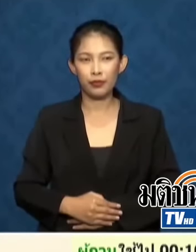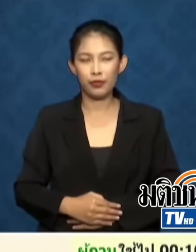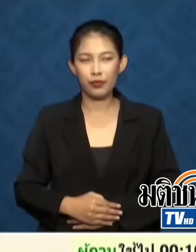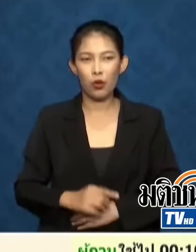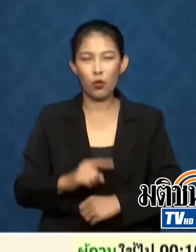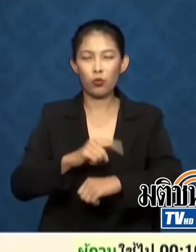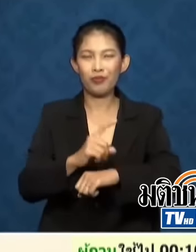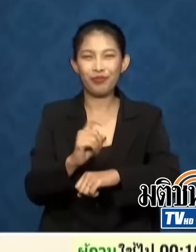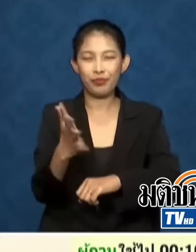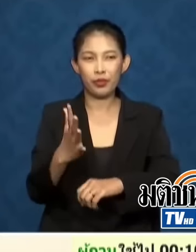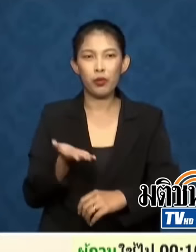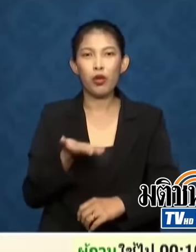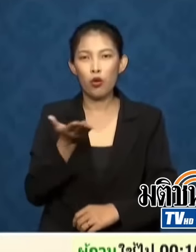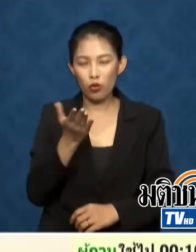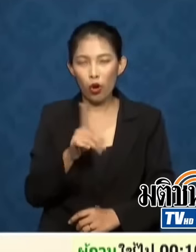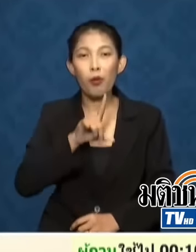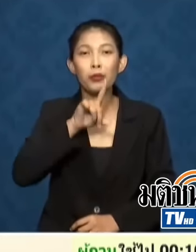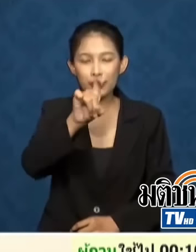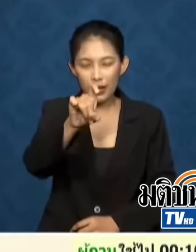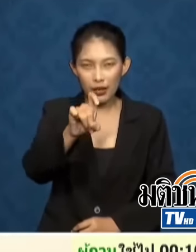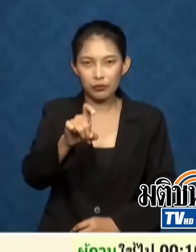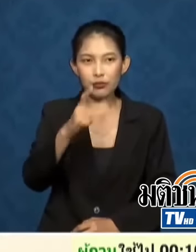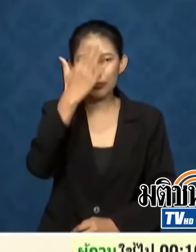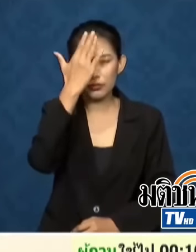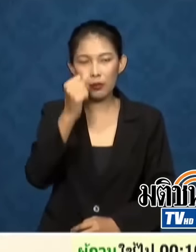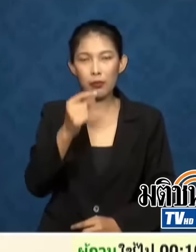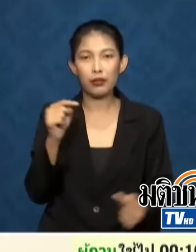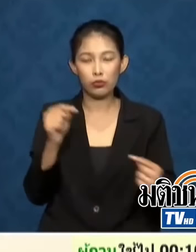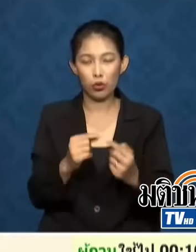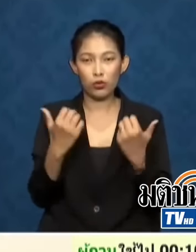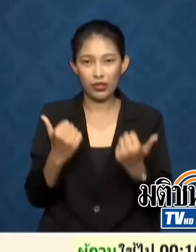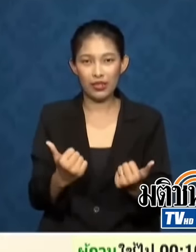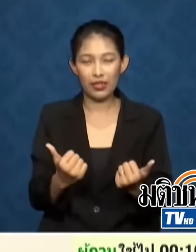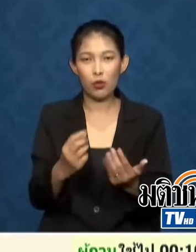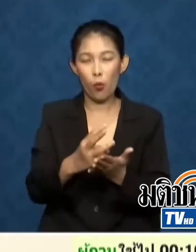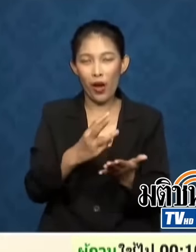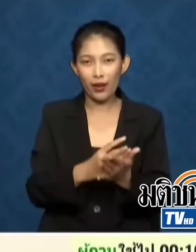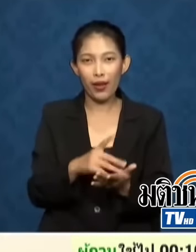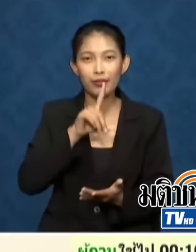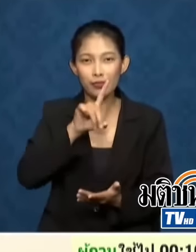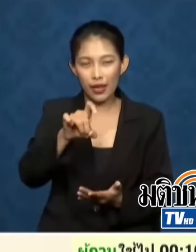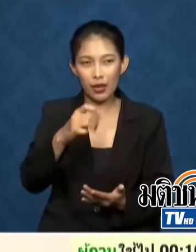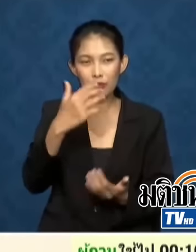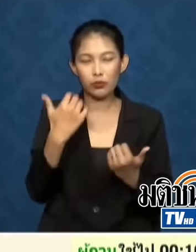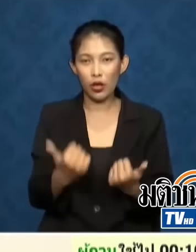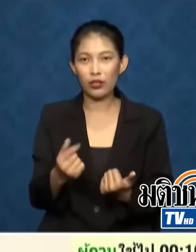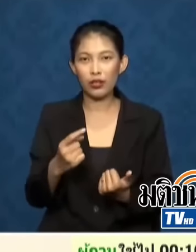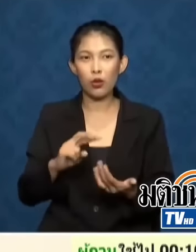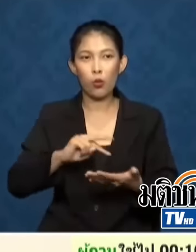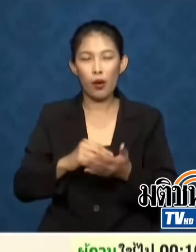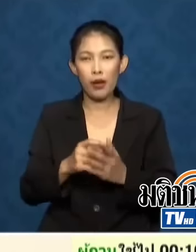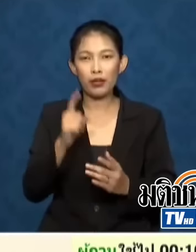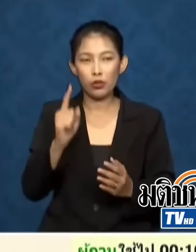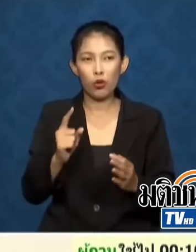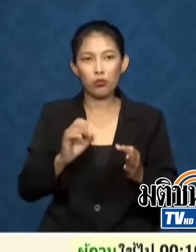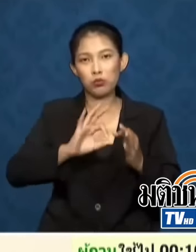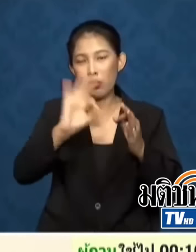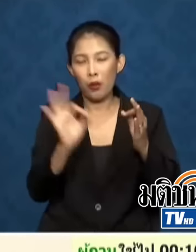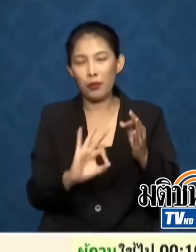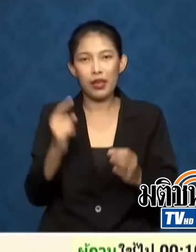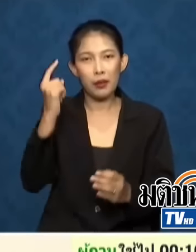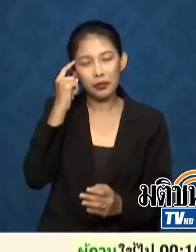าท่านประธาน ครับก็ขอให้เป็นคำถามนะครับเพราะว่าในกระทู้ถามเขาก็บอกว่าจะต้องไม่ใช่ว่าให้ออก